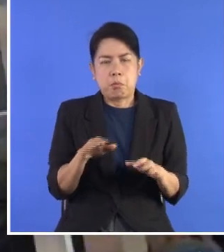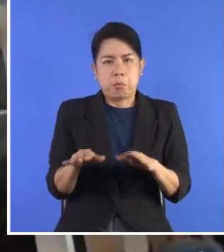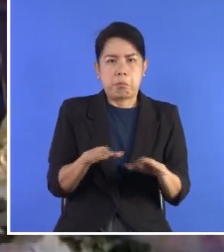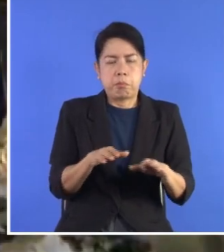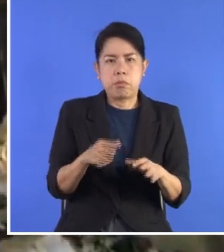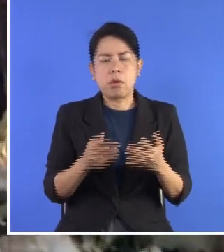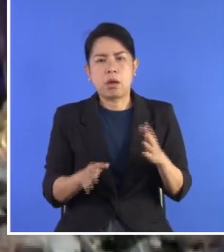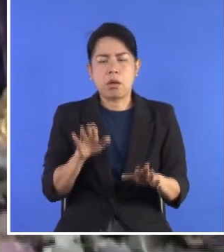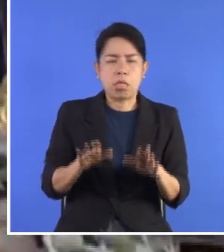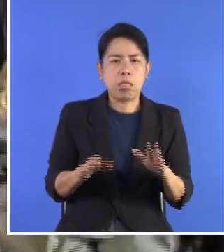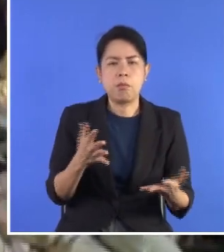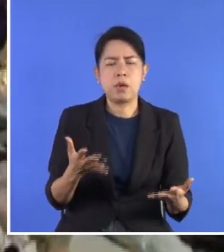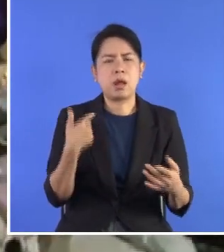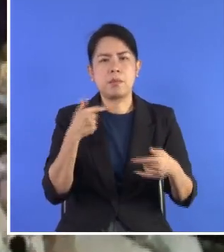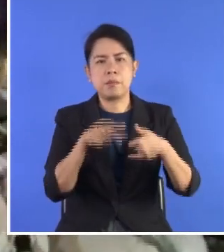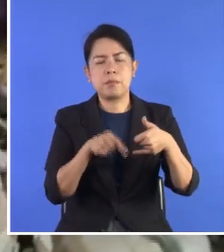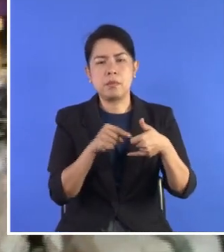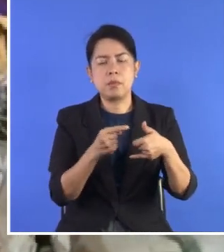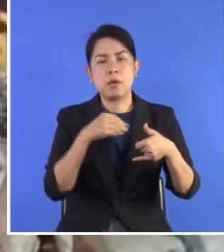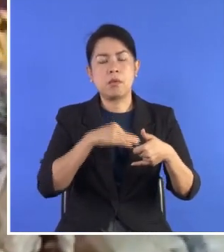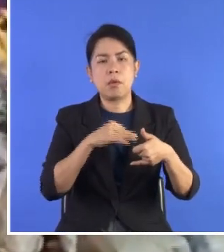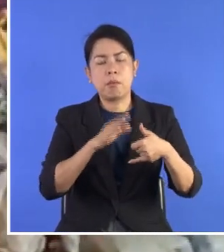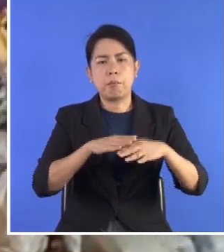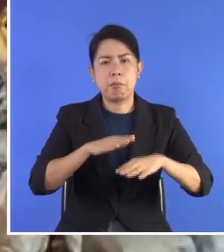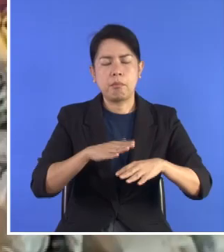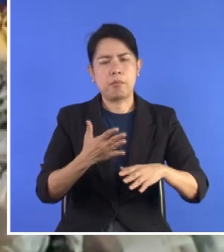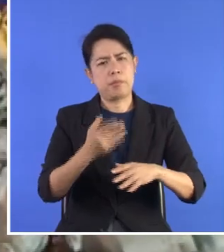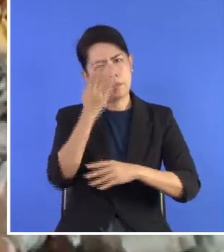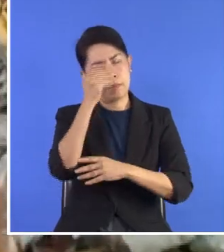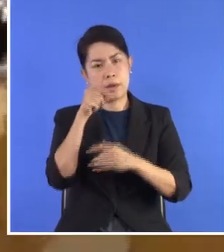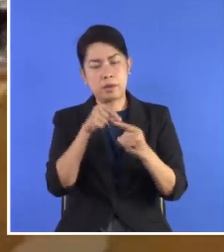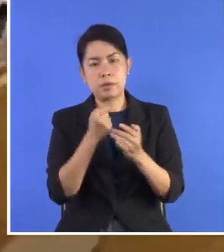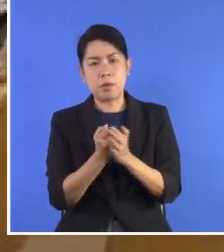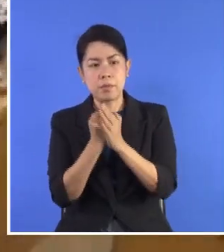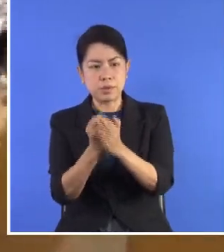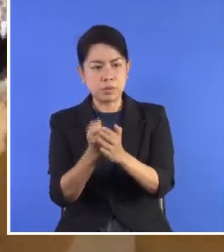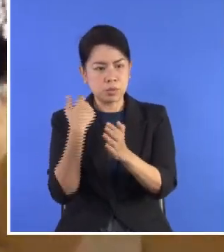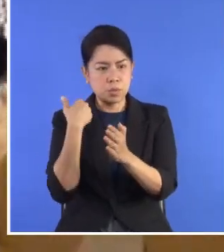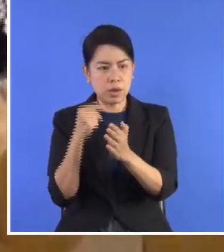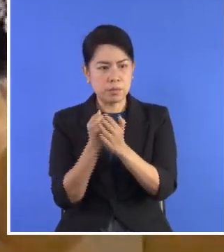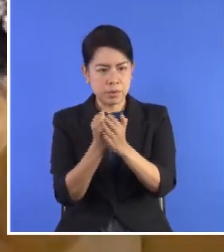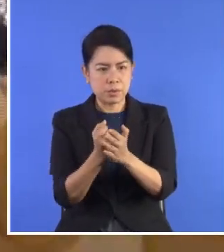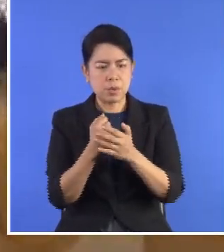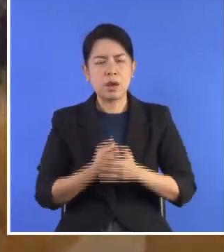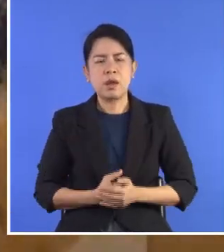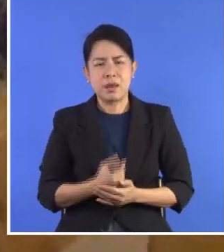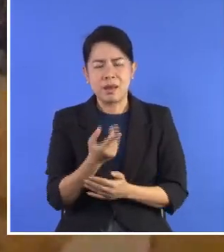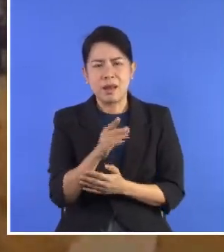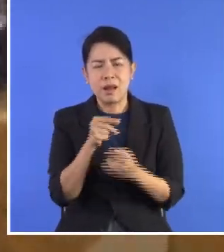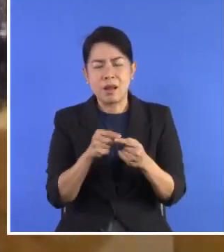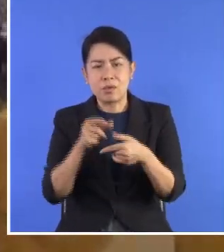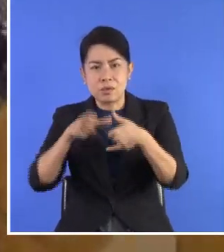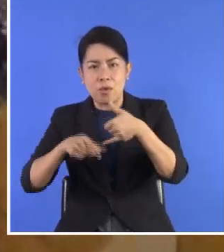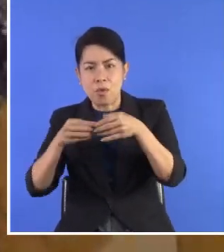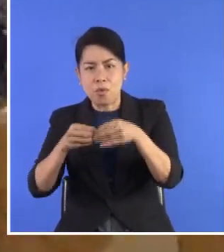ลงมาก็ไม่ได้เหมือนกันสิ่งที่จะทำได้ค่ะคือต้องเจ้าหน้าที่ขึ้นไปแบบแบบอยู่ขึ้นไปนะแล้วก็โรยตัวนะคะนี่